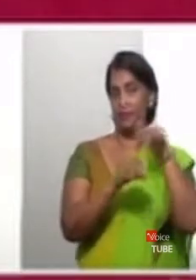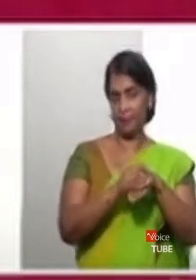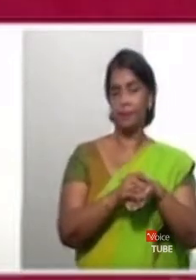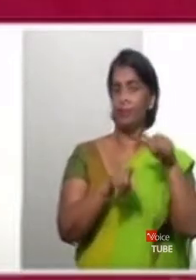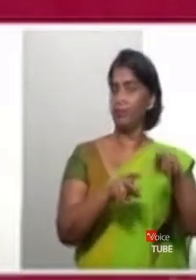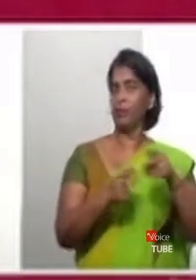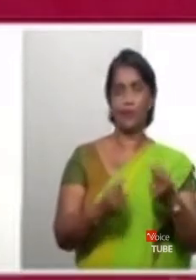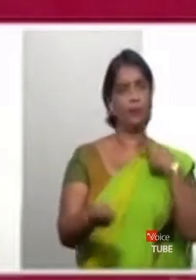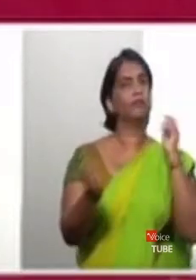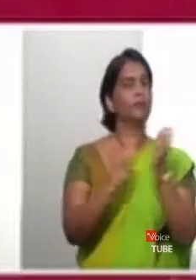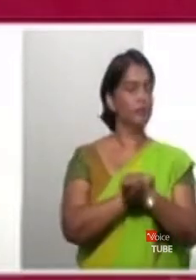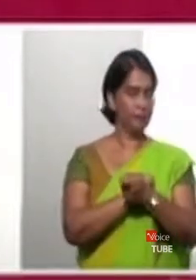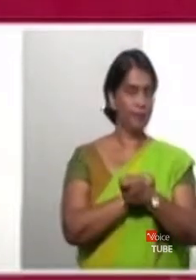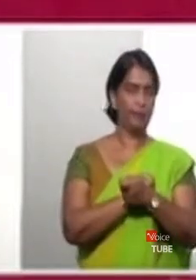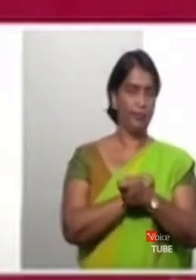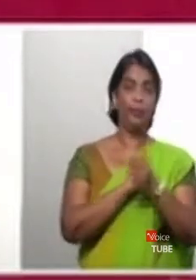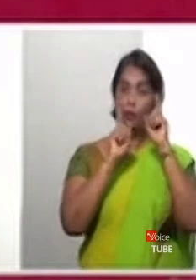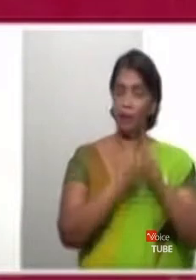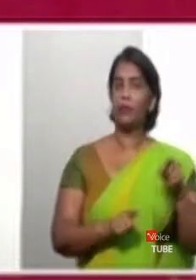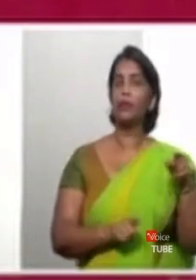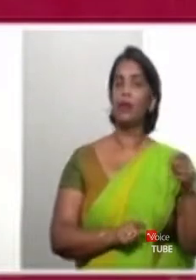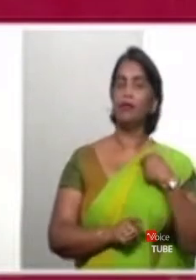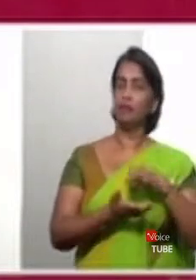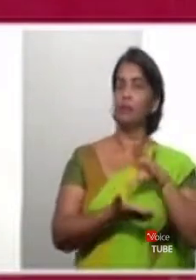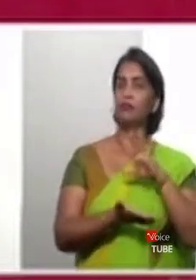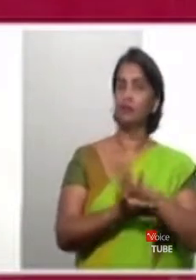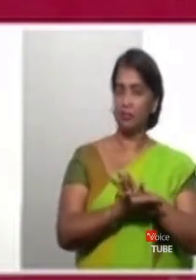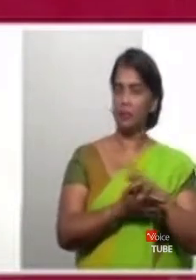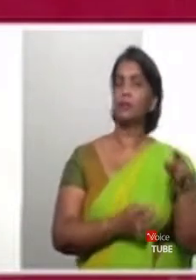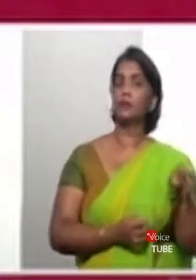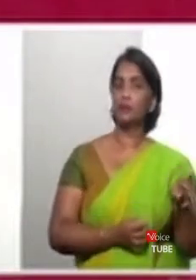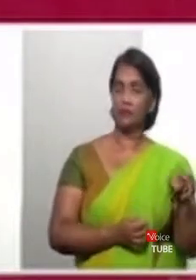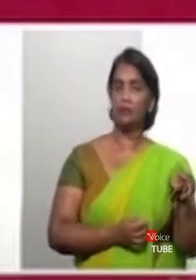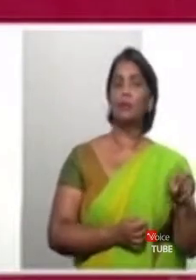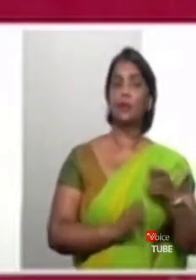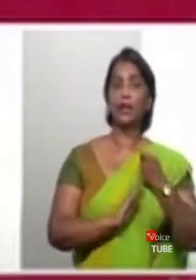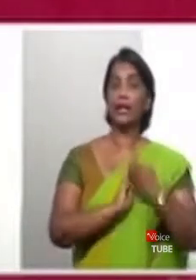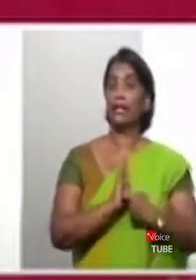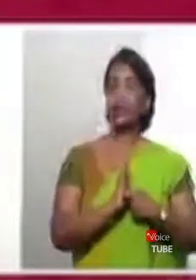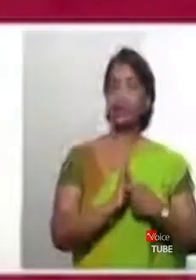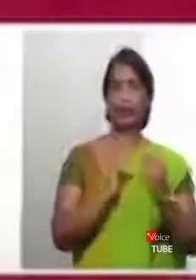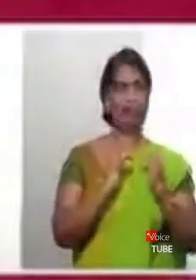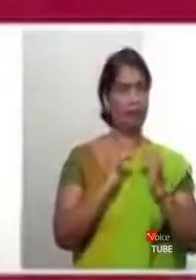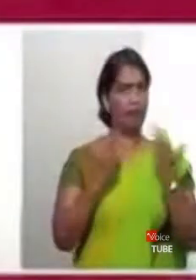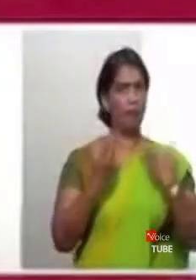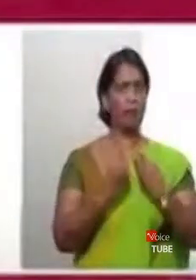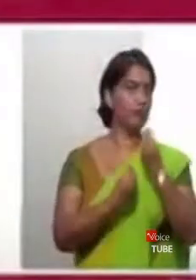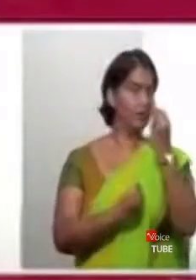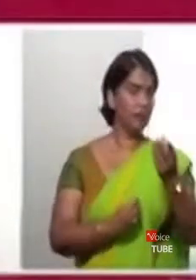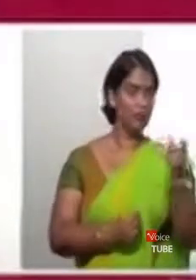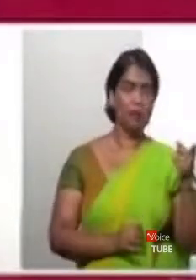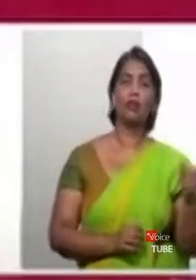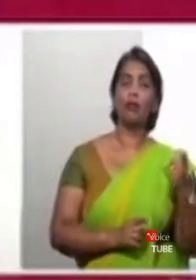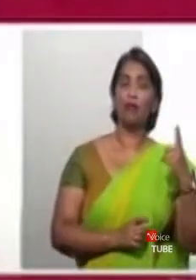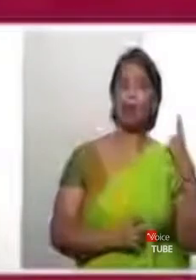තමයි තිබුණේ. ඒක වහම් වෙනස් කළ යුතුව තිබුණා. ඒ අනුව තමයි අපි තීරණය කරේ ඒ නීත්‍යානුකූල නොවන ආකාරයට ලබා